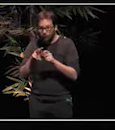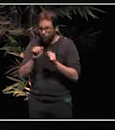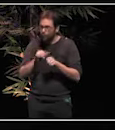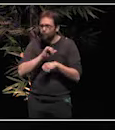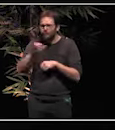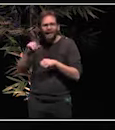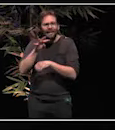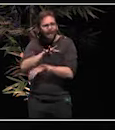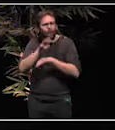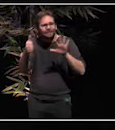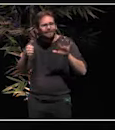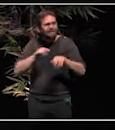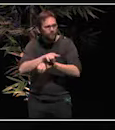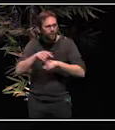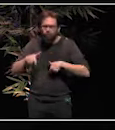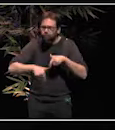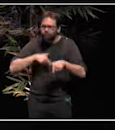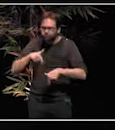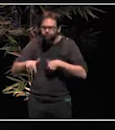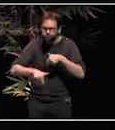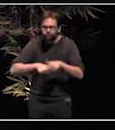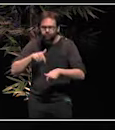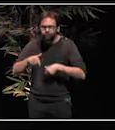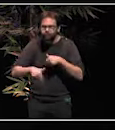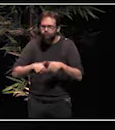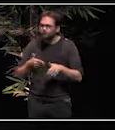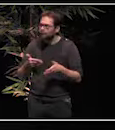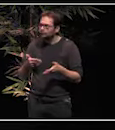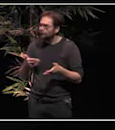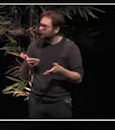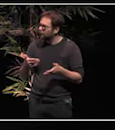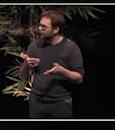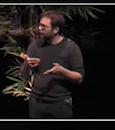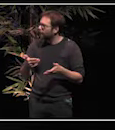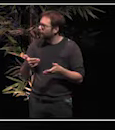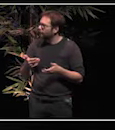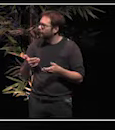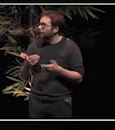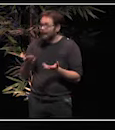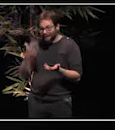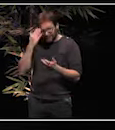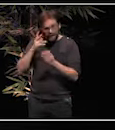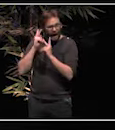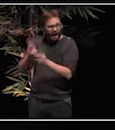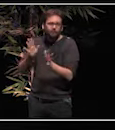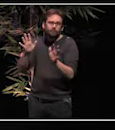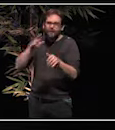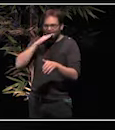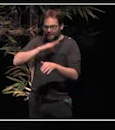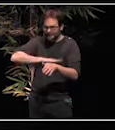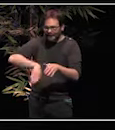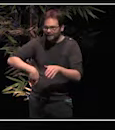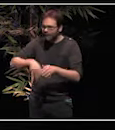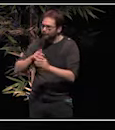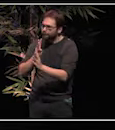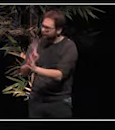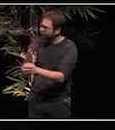heures. Et quand on le fait, donc, du coup, dans les derniers, eh ben, c'est encore un peu moins.